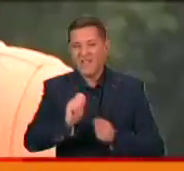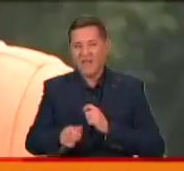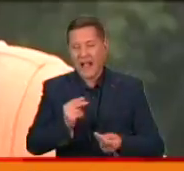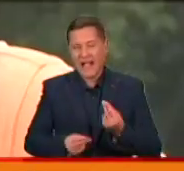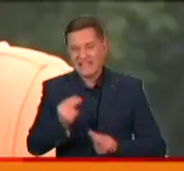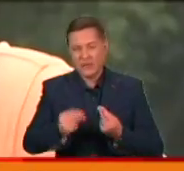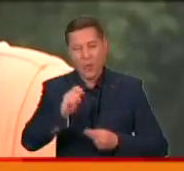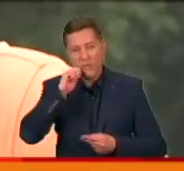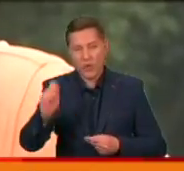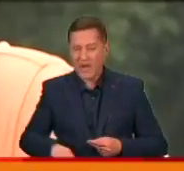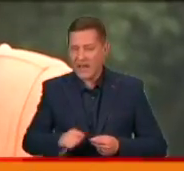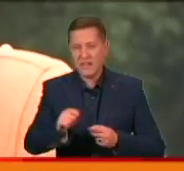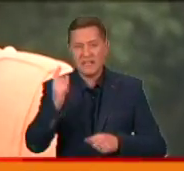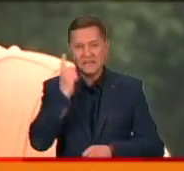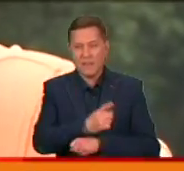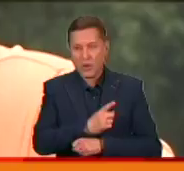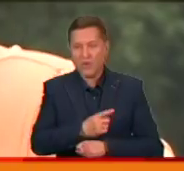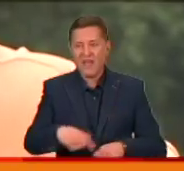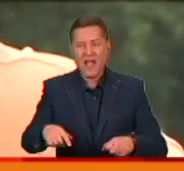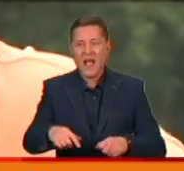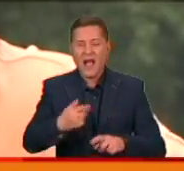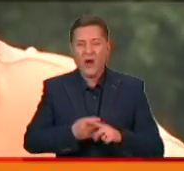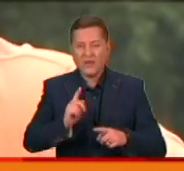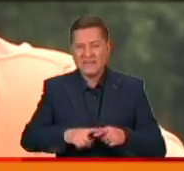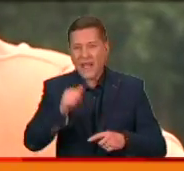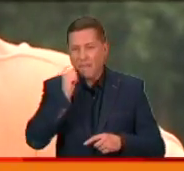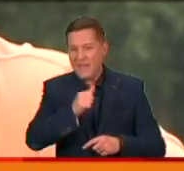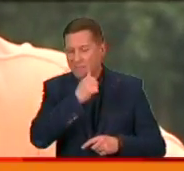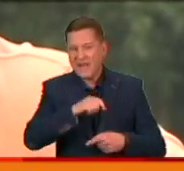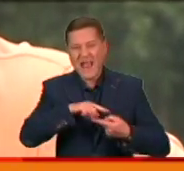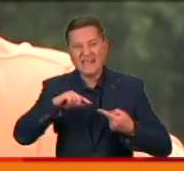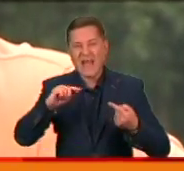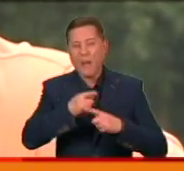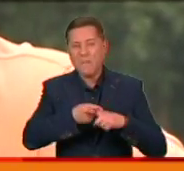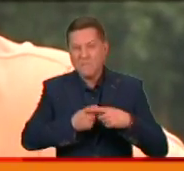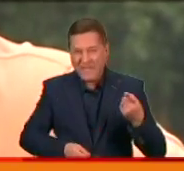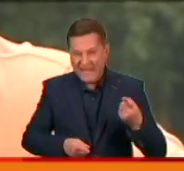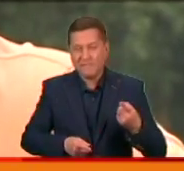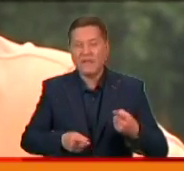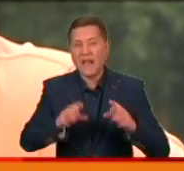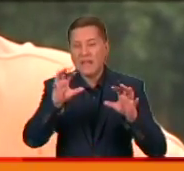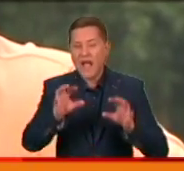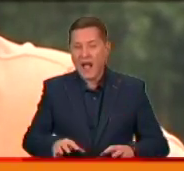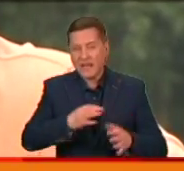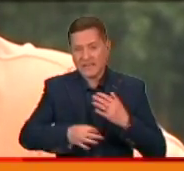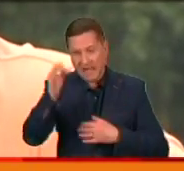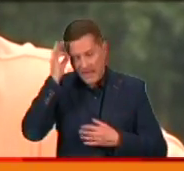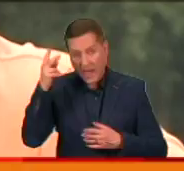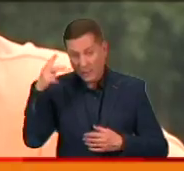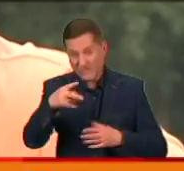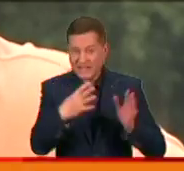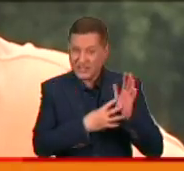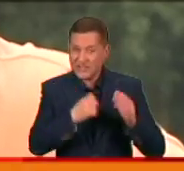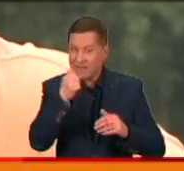заборонені. Я б не назвав би їх підпільні, їх, от експерти їх називають напівлегальні. Згадаємо 2009 рік,